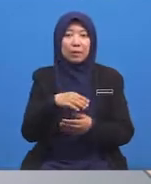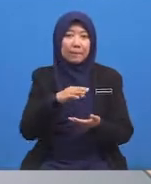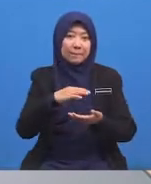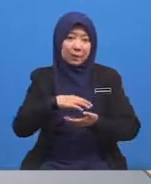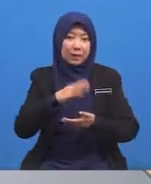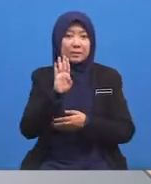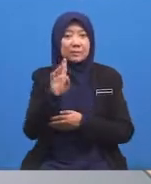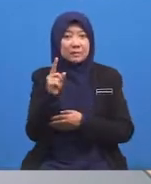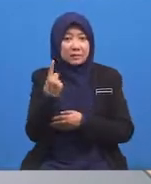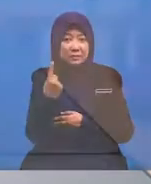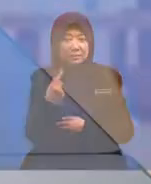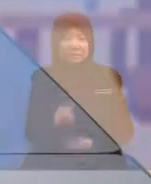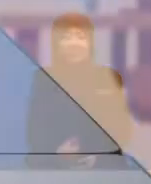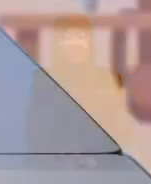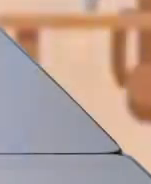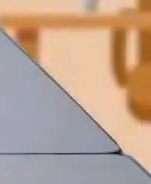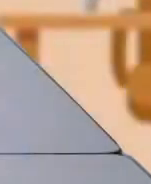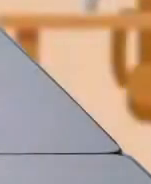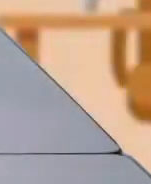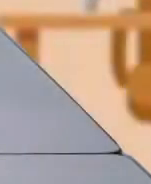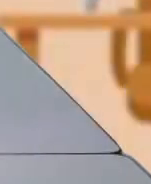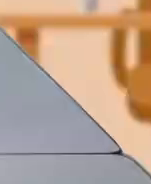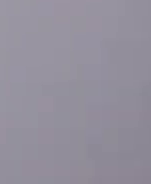B sahaja.